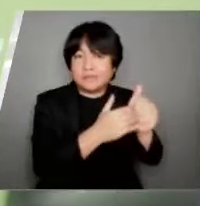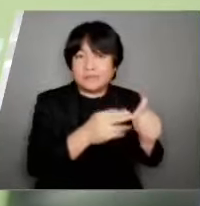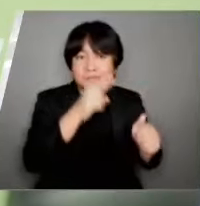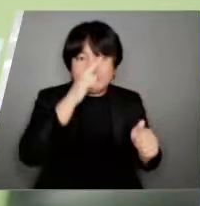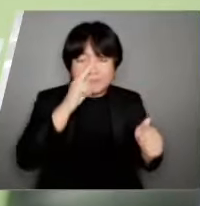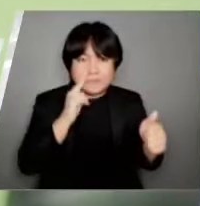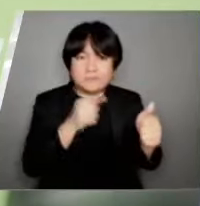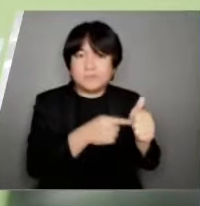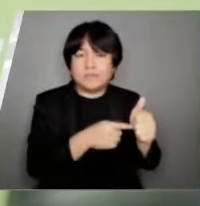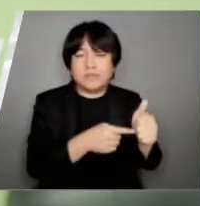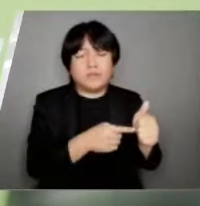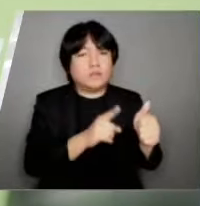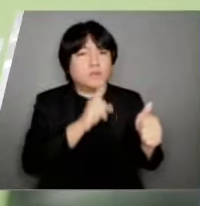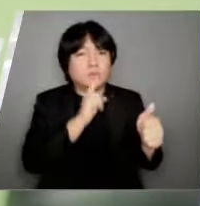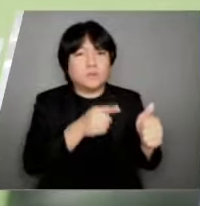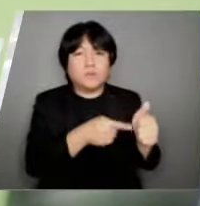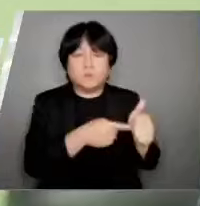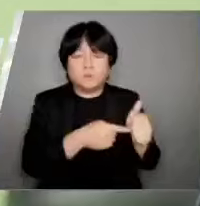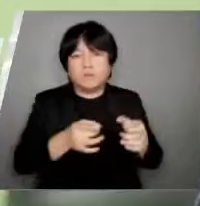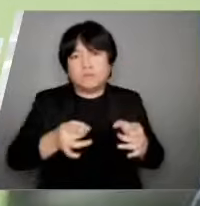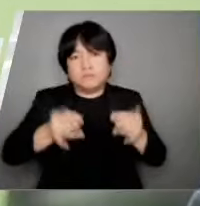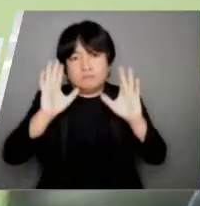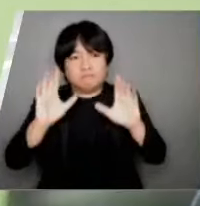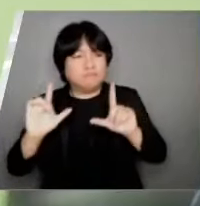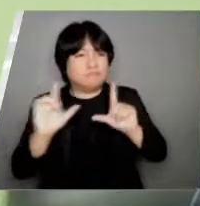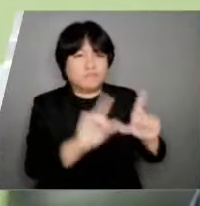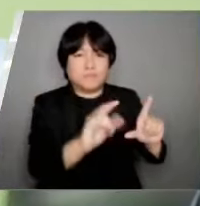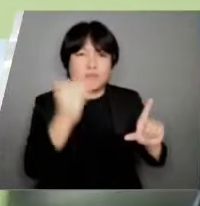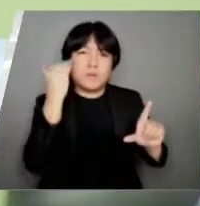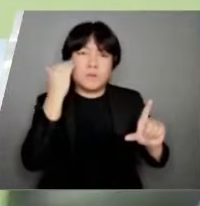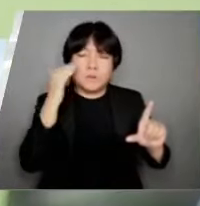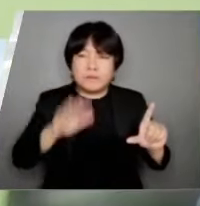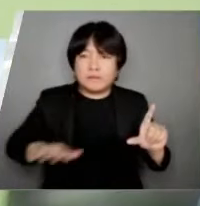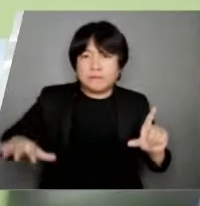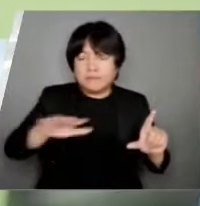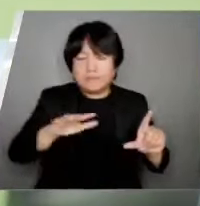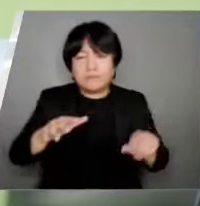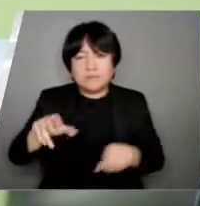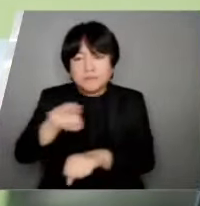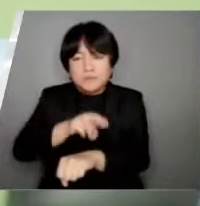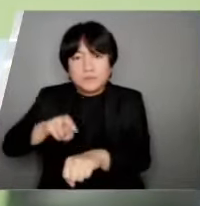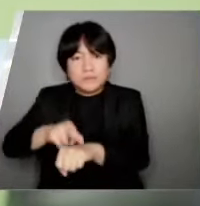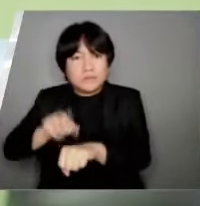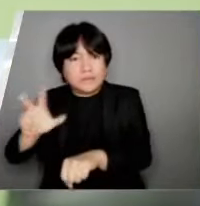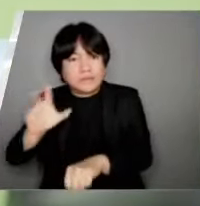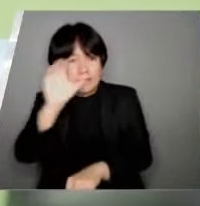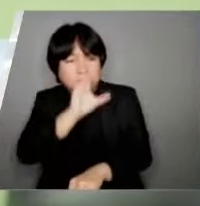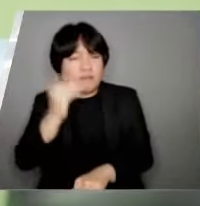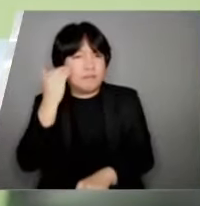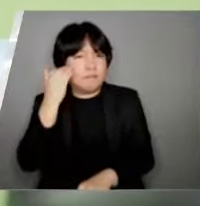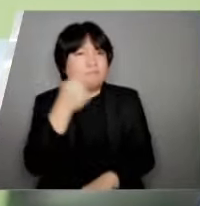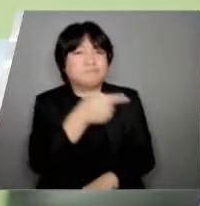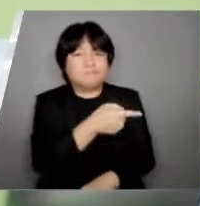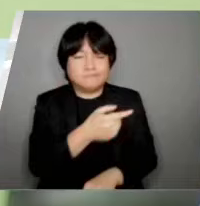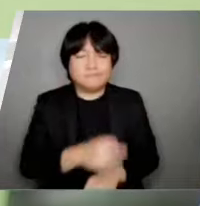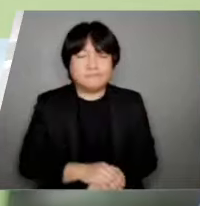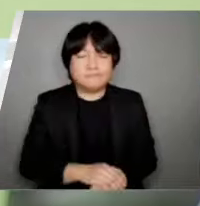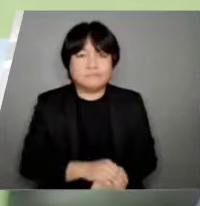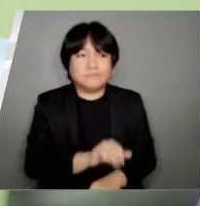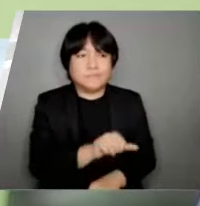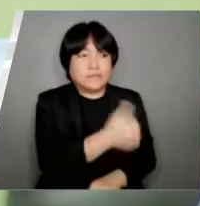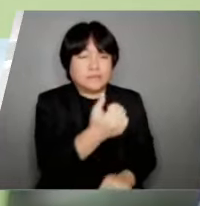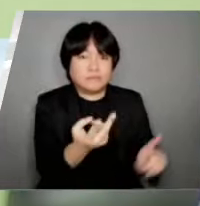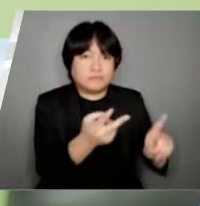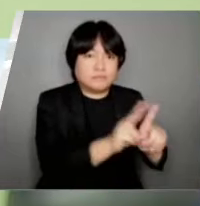or watch list ng intelligence units ng Region 3 at yung dalawa niyang kasama ay formerly